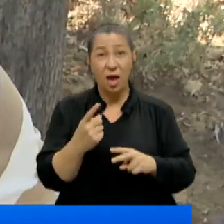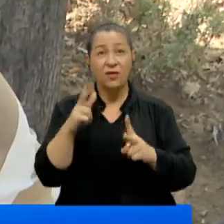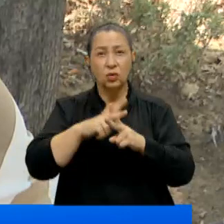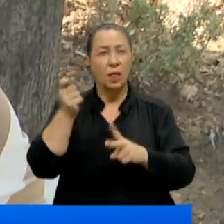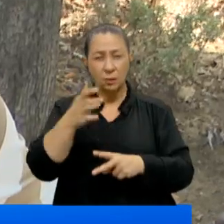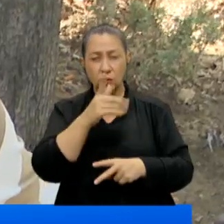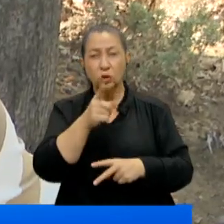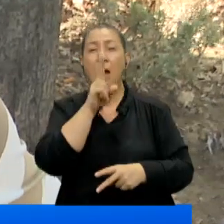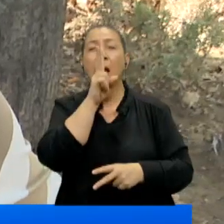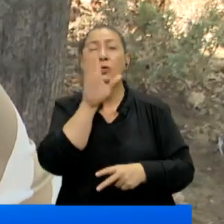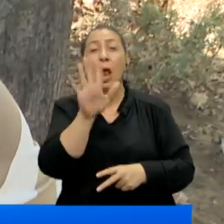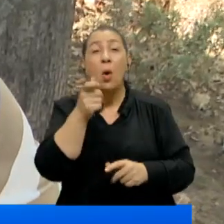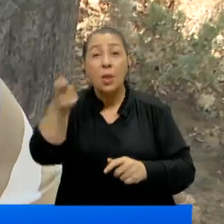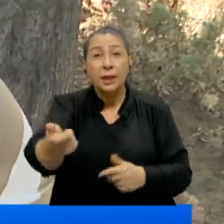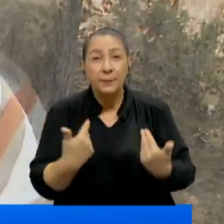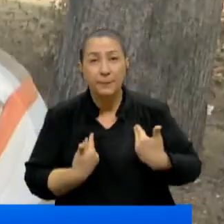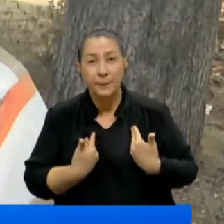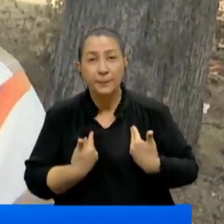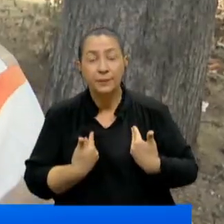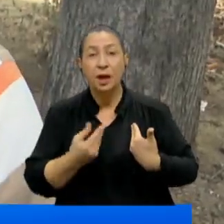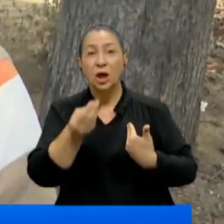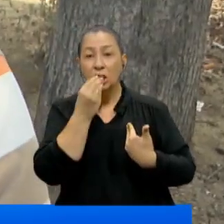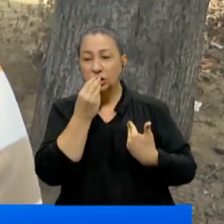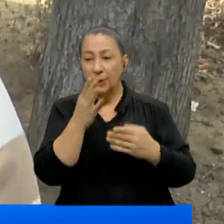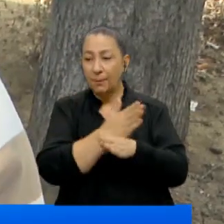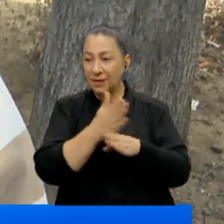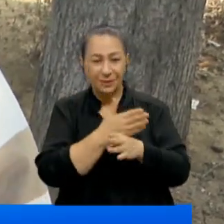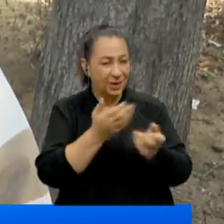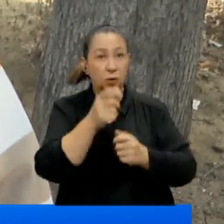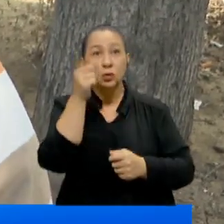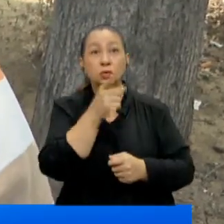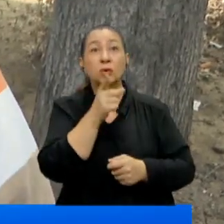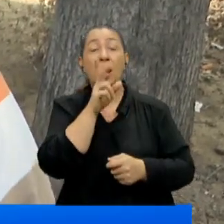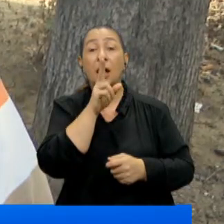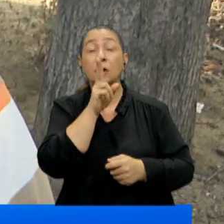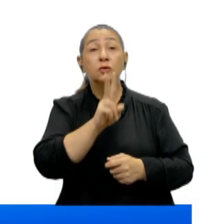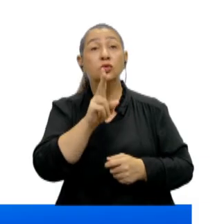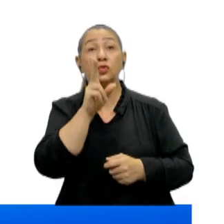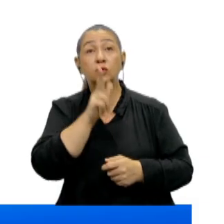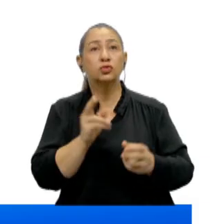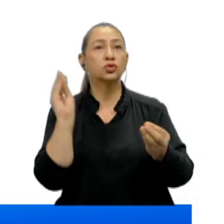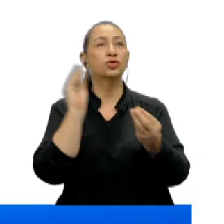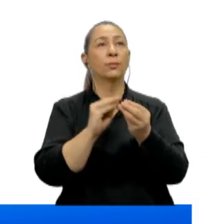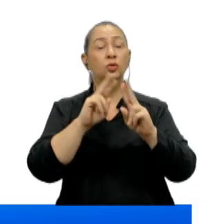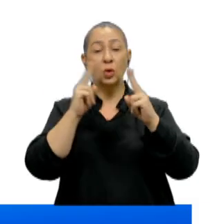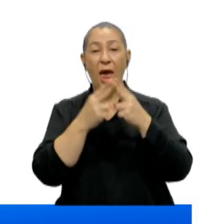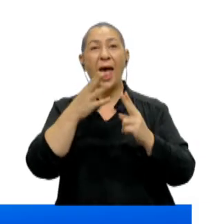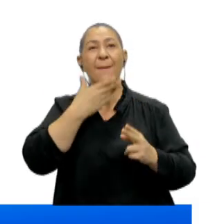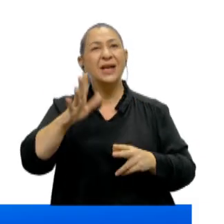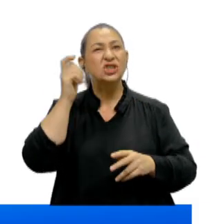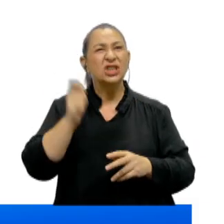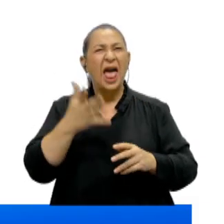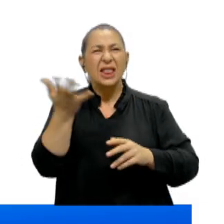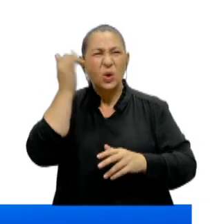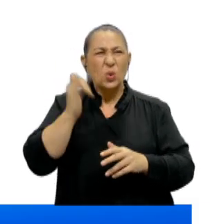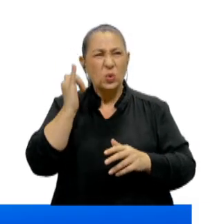ödedim biliyor musun? 250 lira para ödedim. Yiyecek maddeler %200, %300 arttı. Ne olacak? Dünyada emeklilik şartlarının en